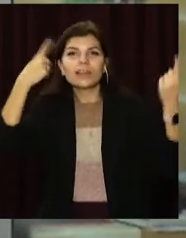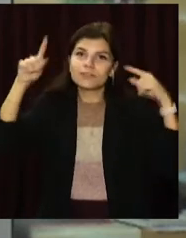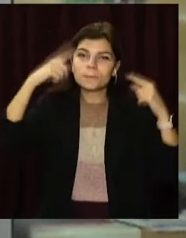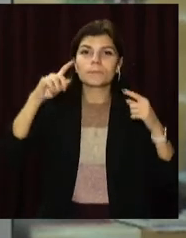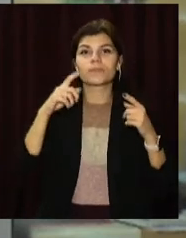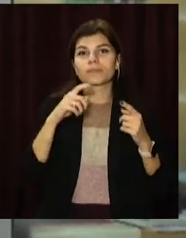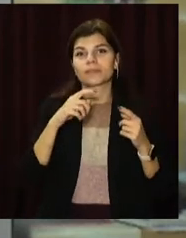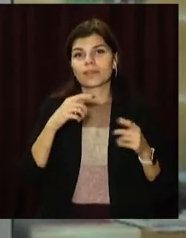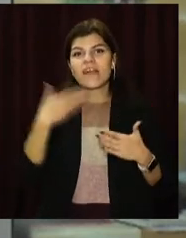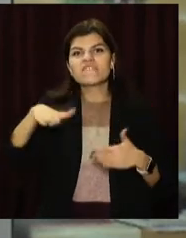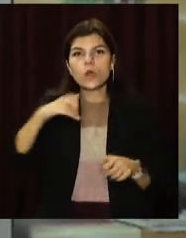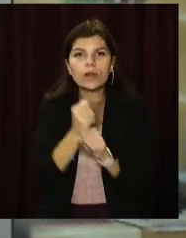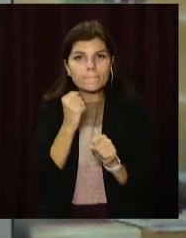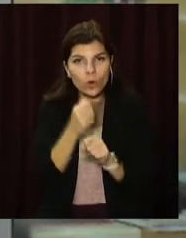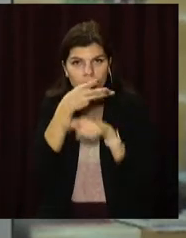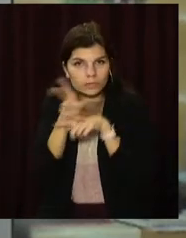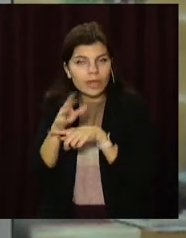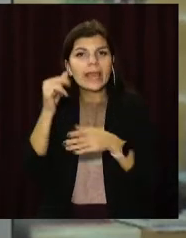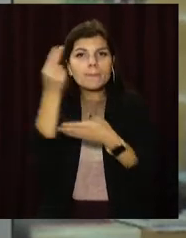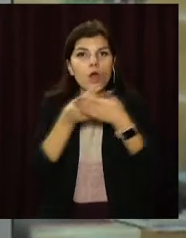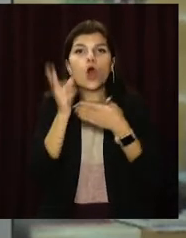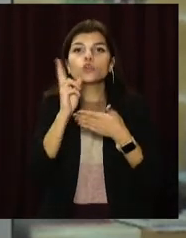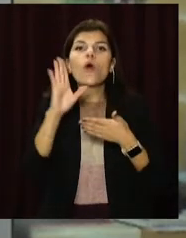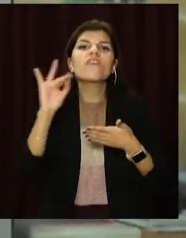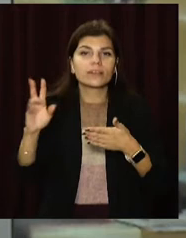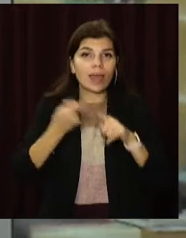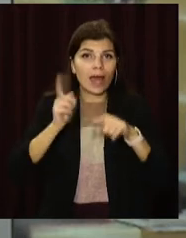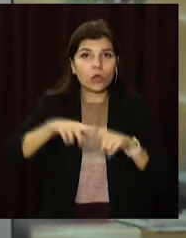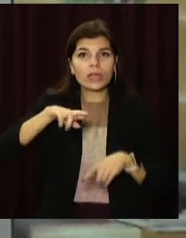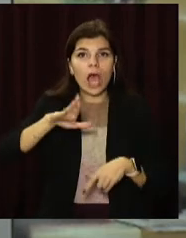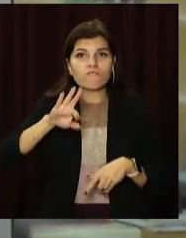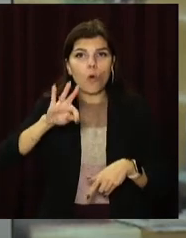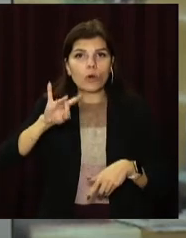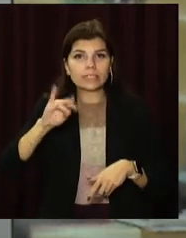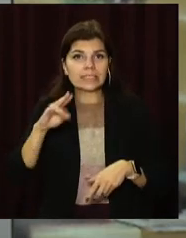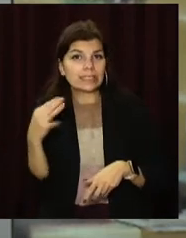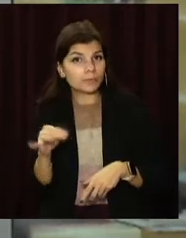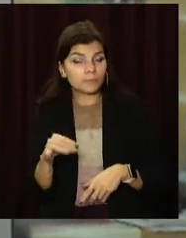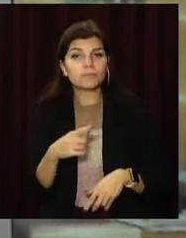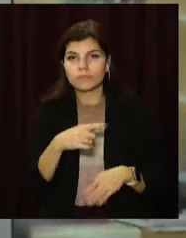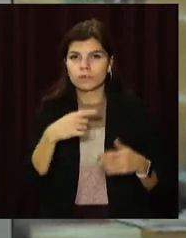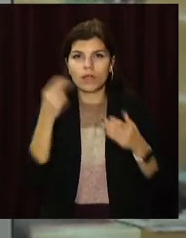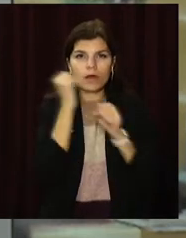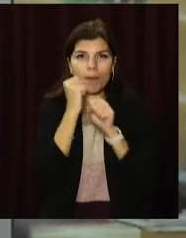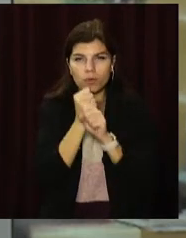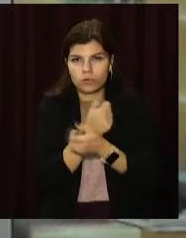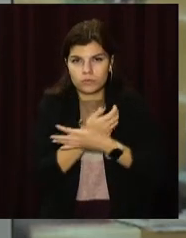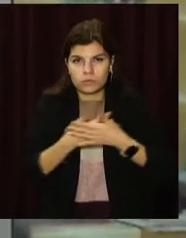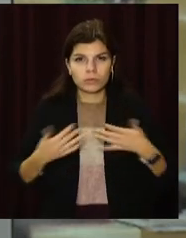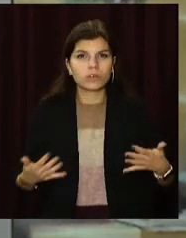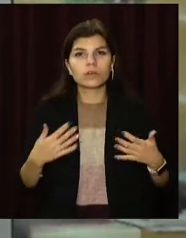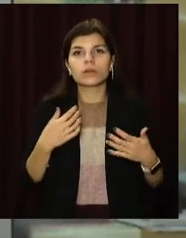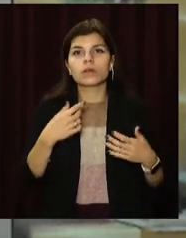казки, відеороботи та малюнки на тему «Хто він?» Дмитро Яворницький. Музейники зібрали понад 500 робіт. З них